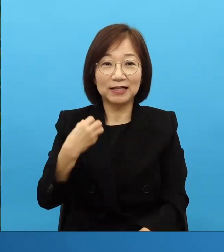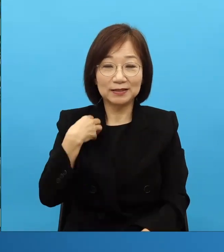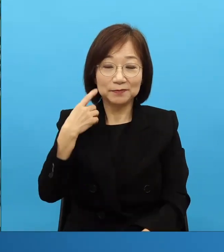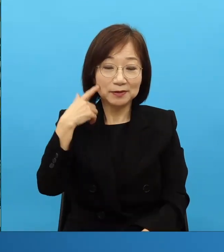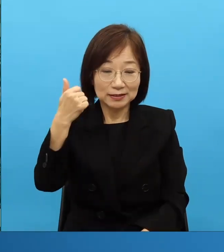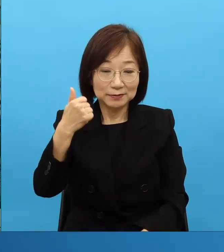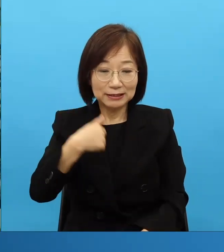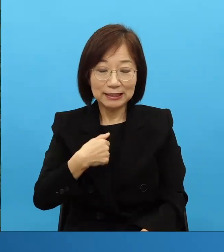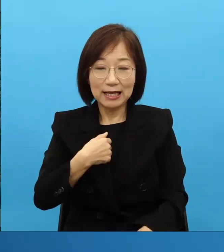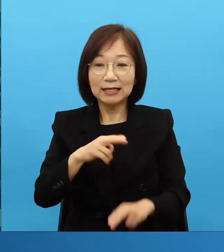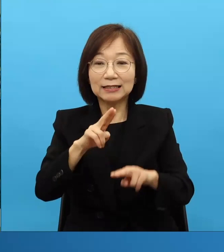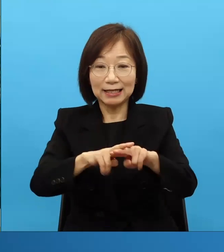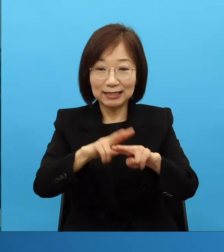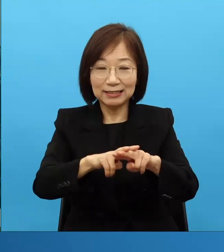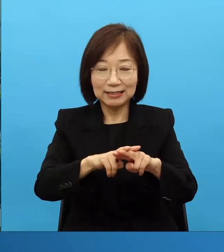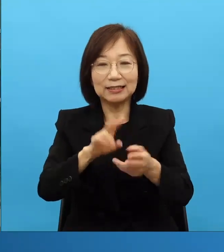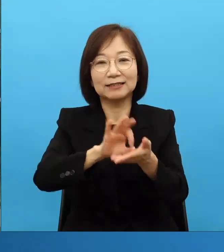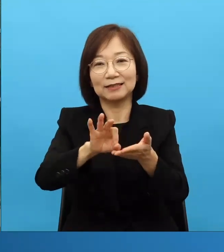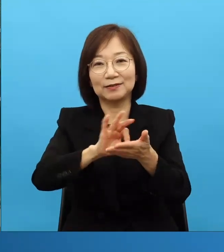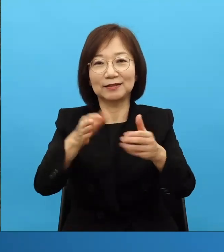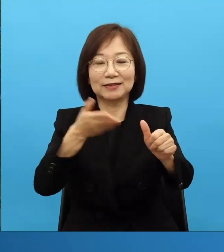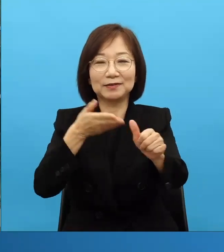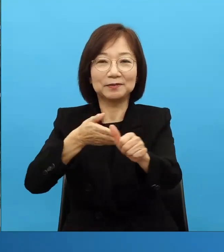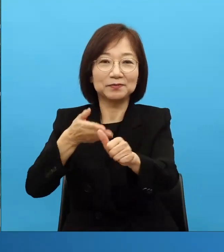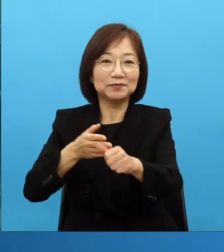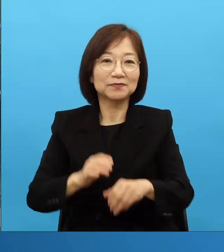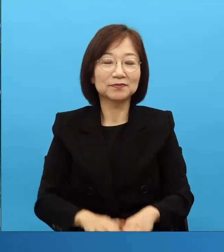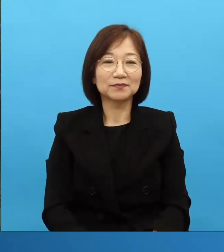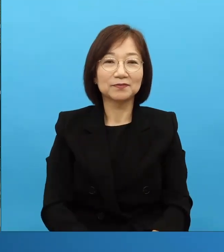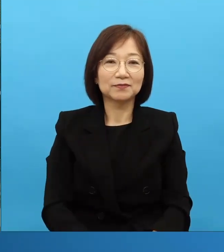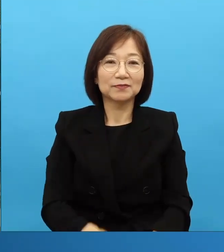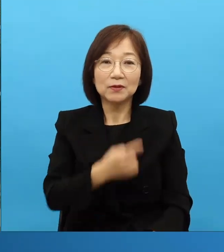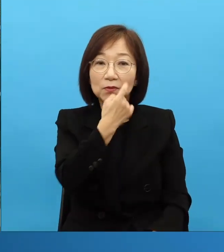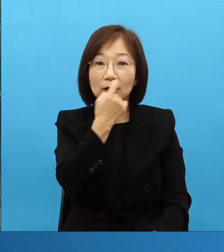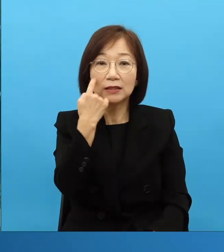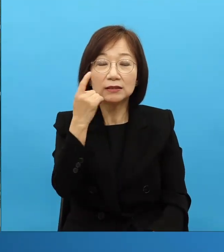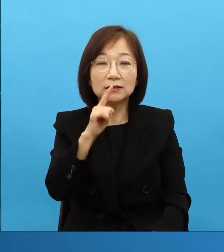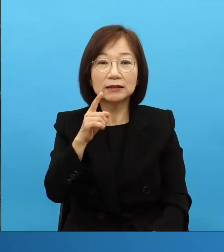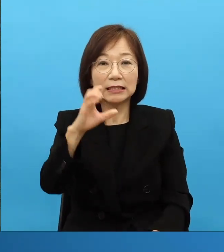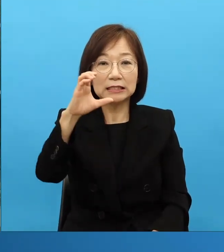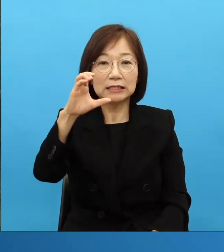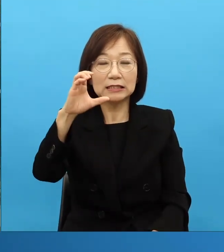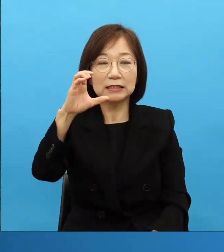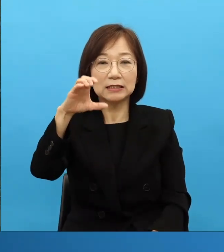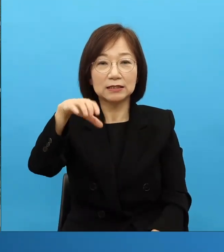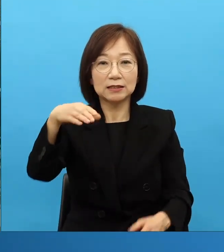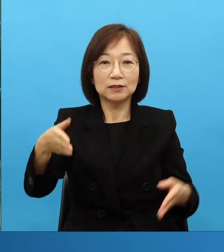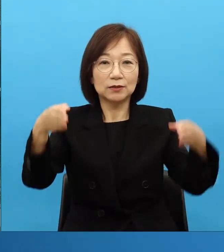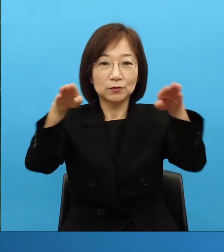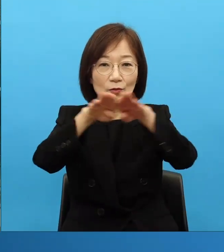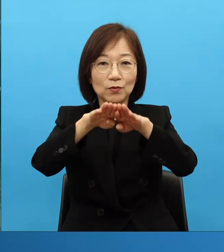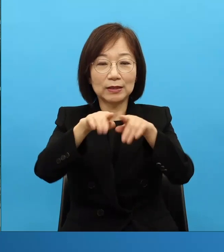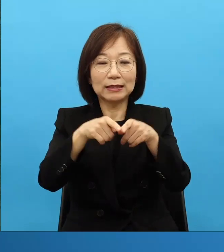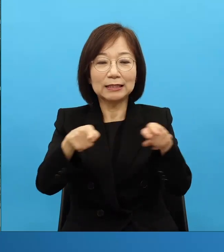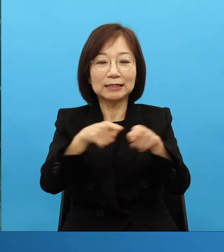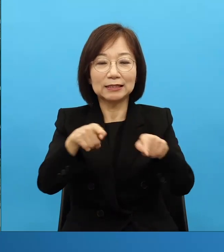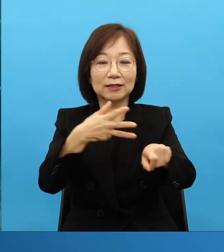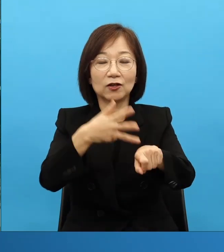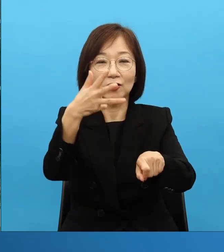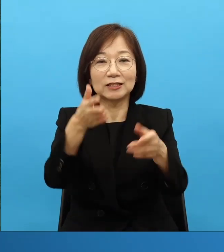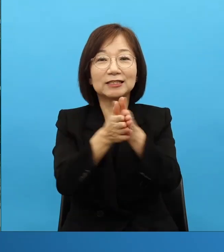해당 좌석을 사용하면 됩니다. 등록 확인은 훈련 당일 C동 1층에서 오전 8시부터